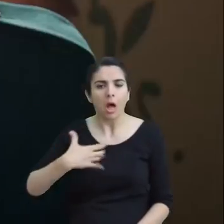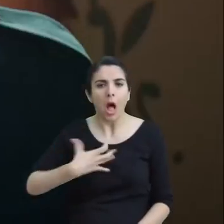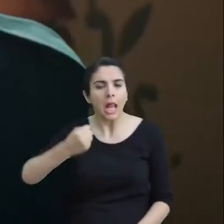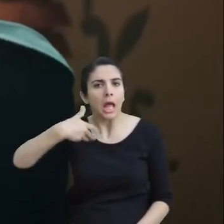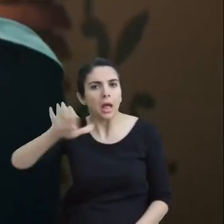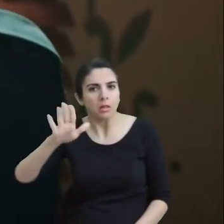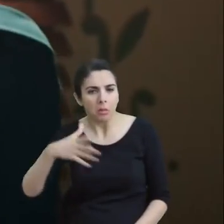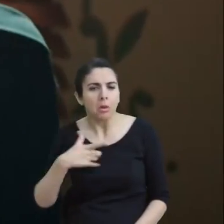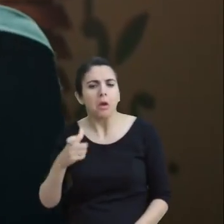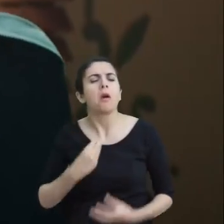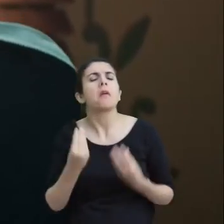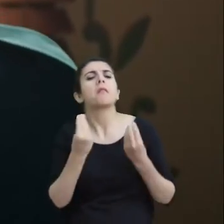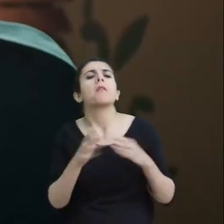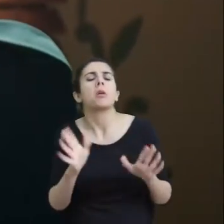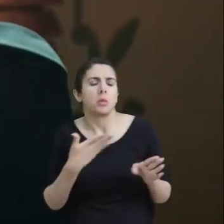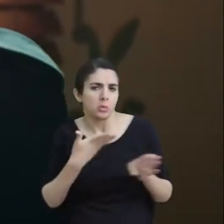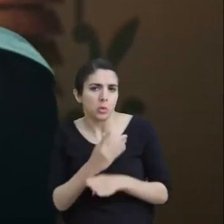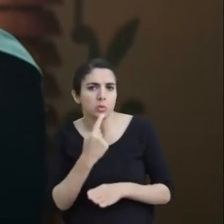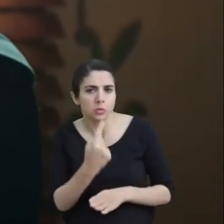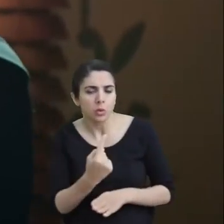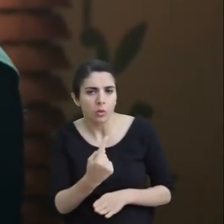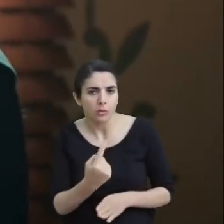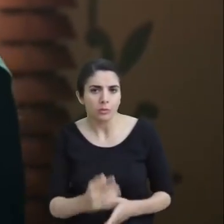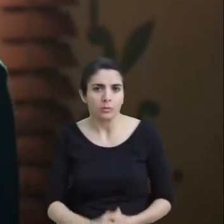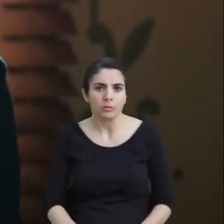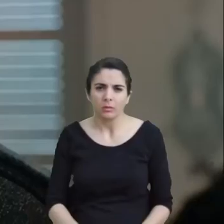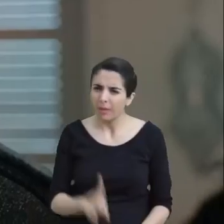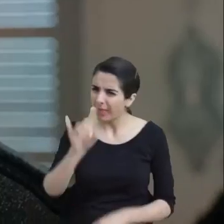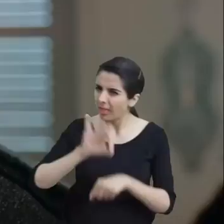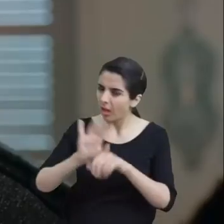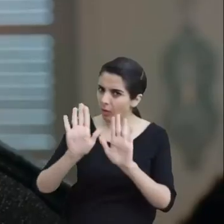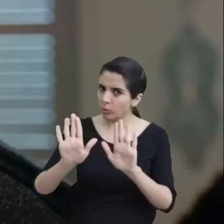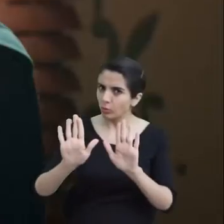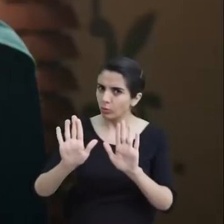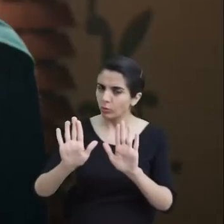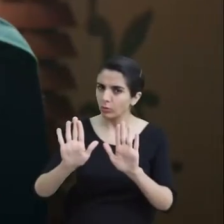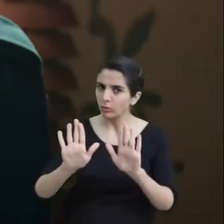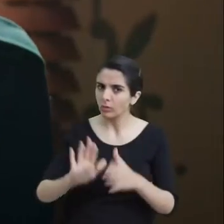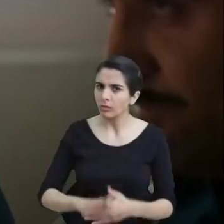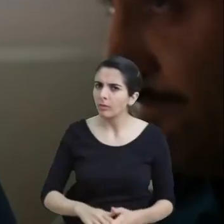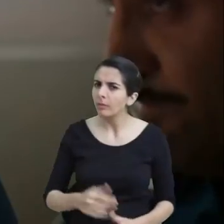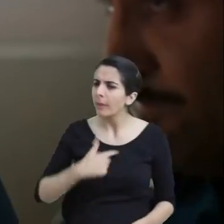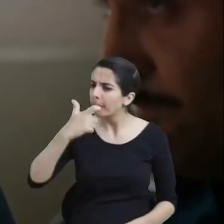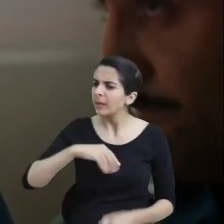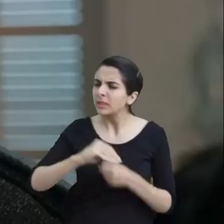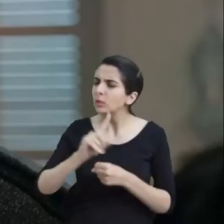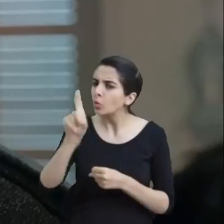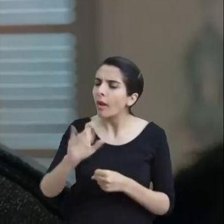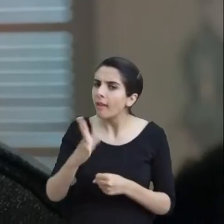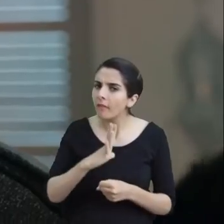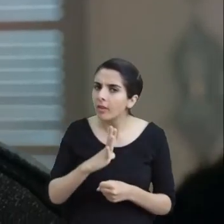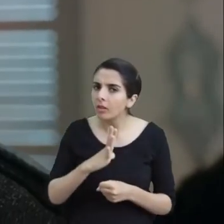silahım. Yoksa ben silahını araklatacak adam mıyım? Hey yavrum hey. Bir dakika, bir dakika. Ne sordu benim